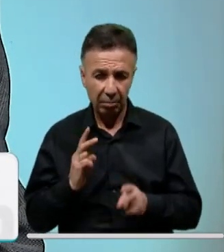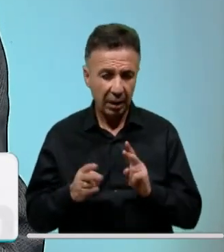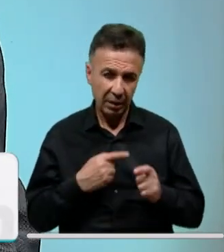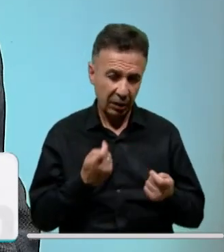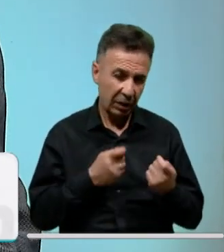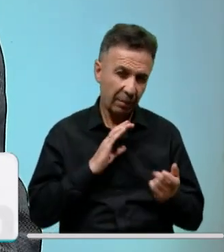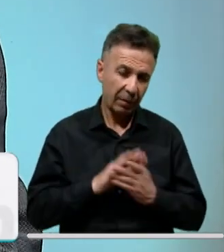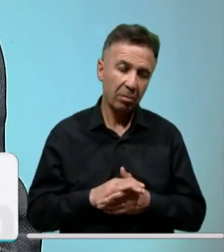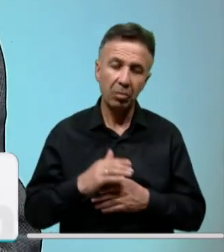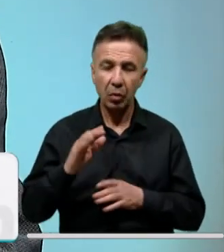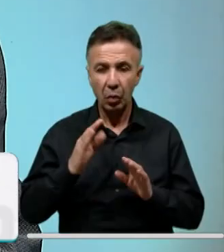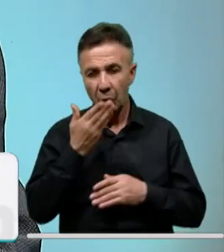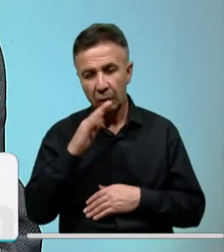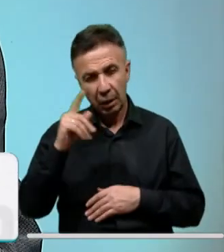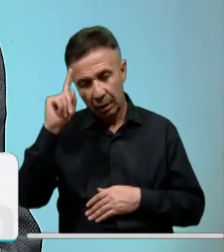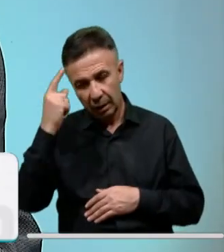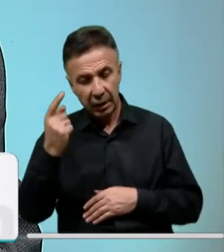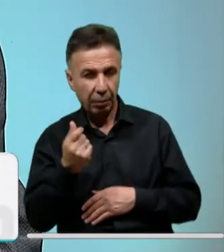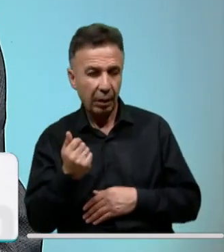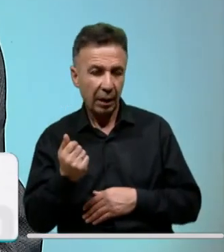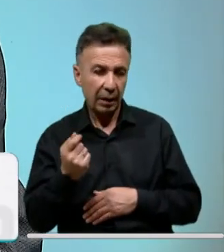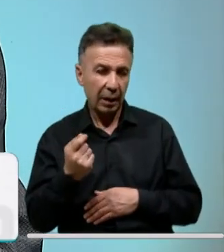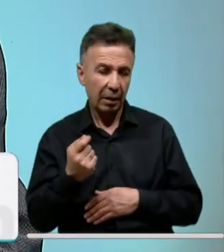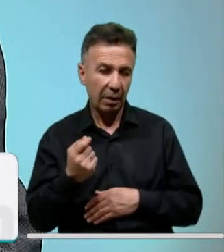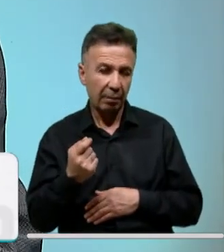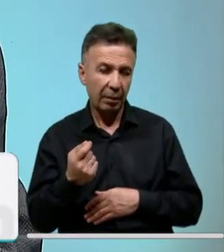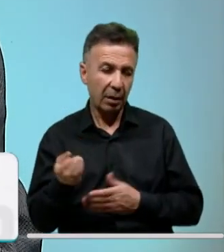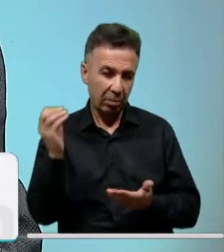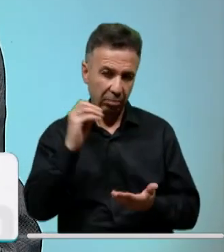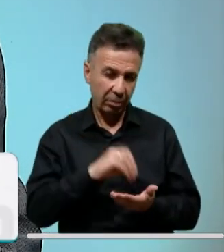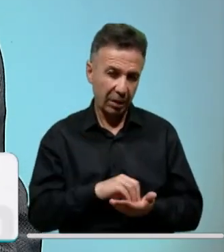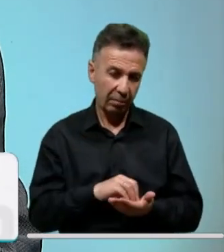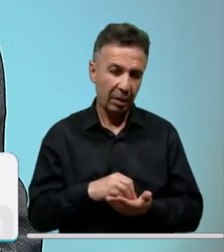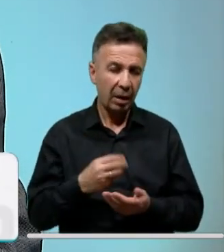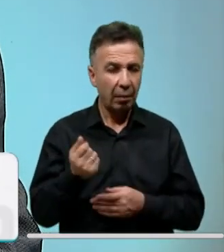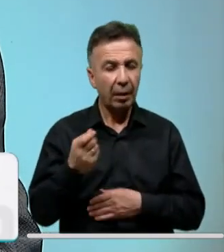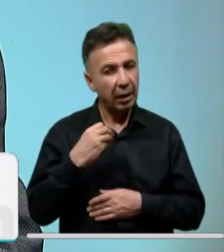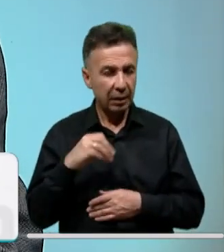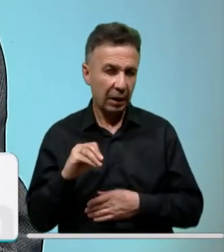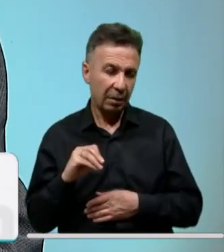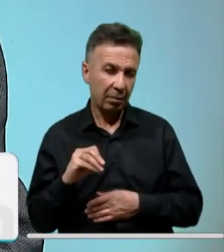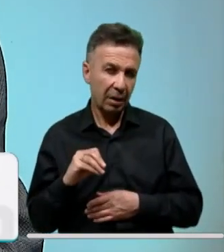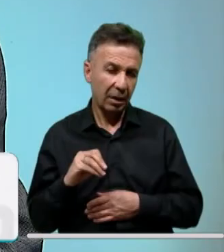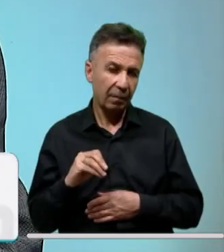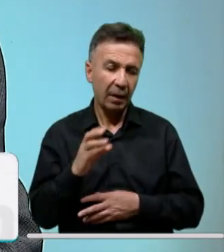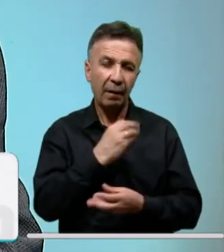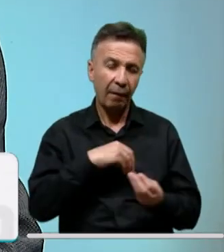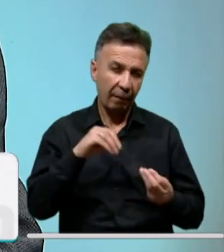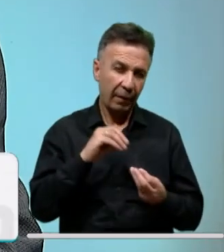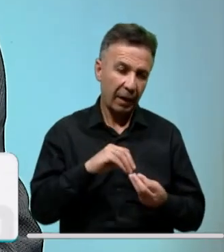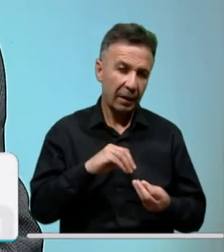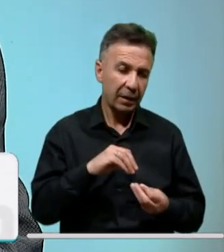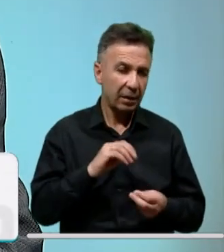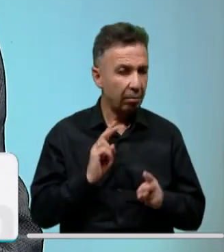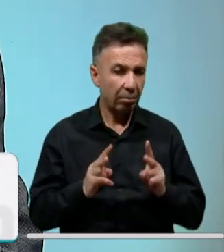Yoksa sadece paradan para kazanmaya yönelik, para satmak suretiyle, faizli bir